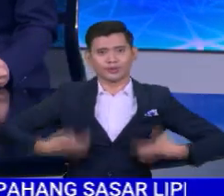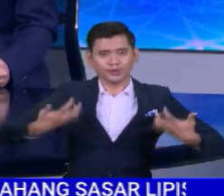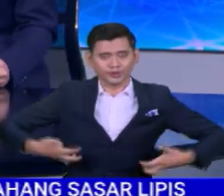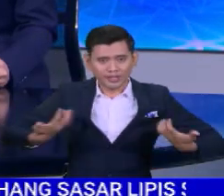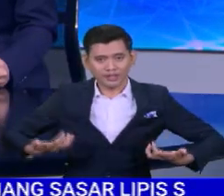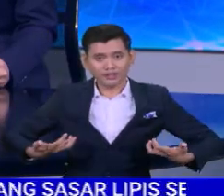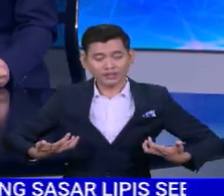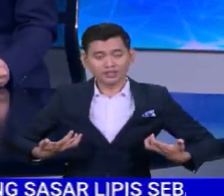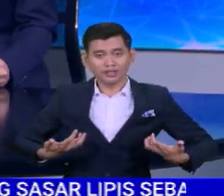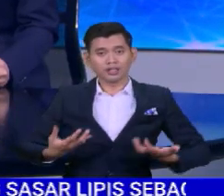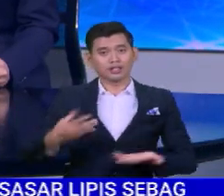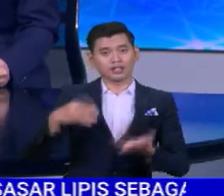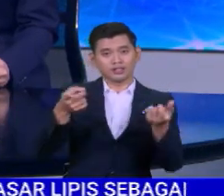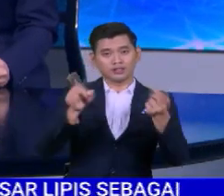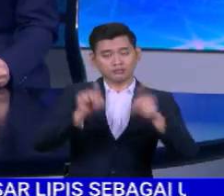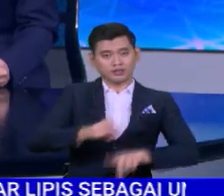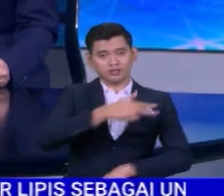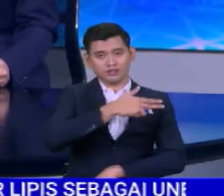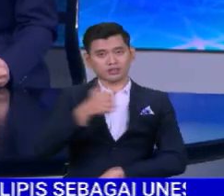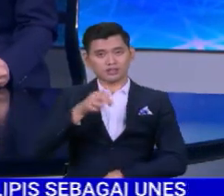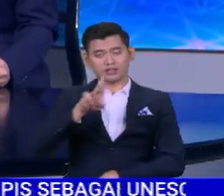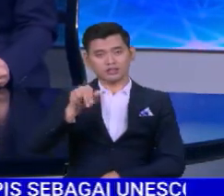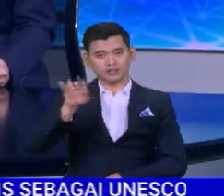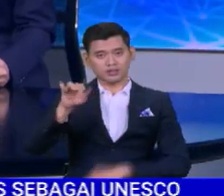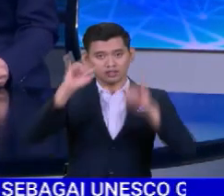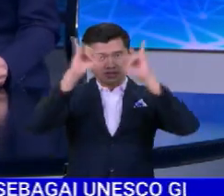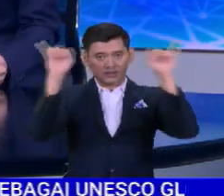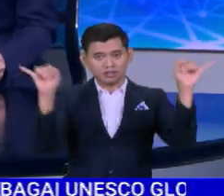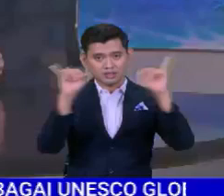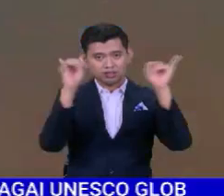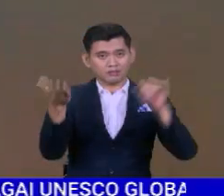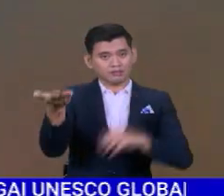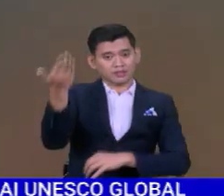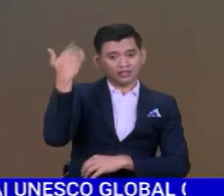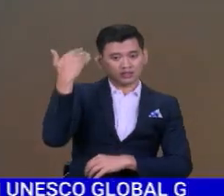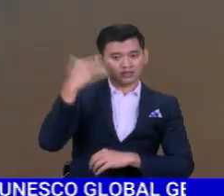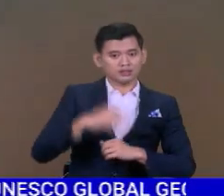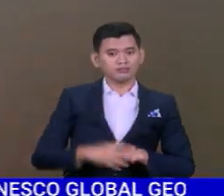zoo di Riau, Indonesia, Isnin lepas. Saksikan.